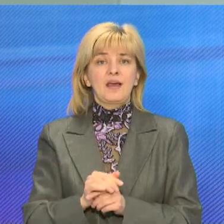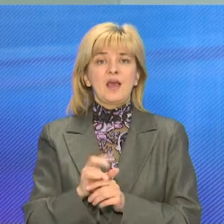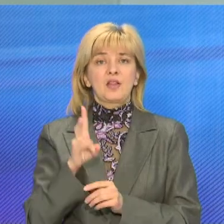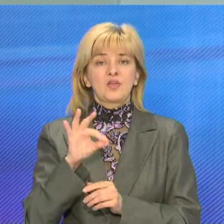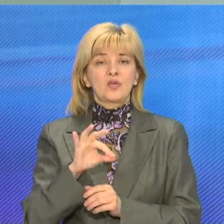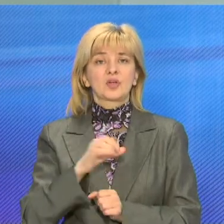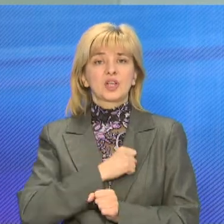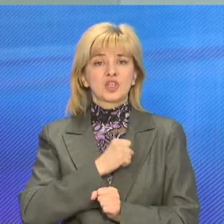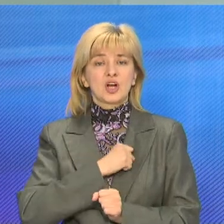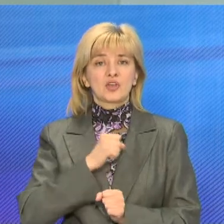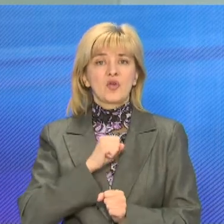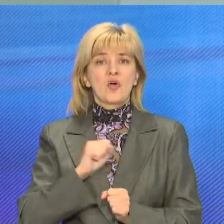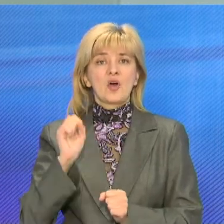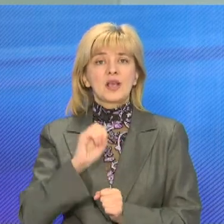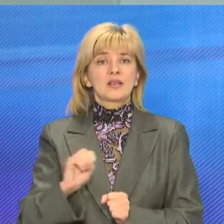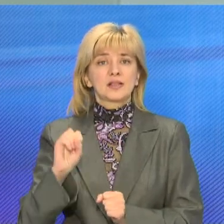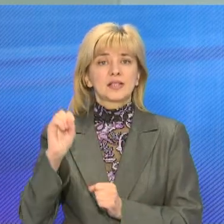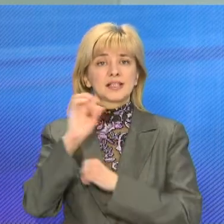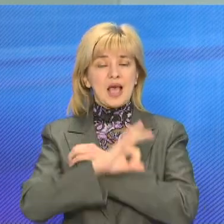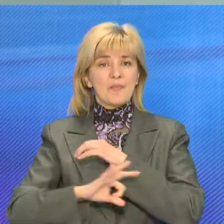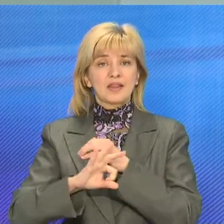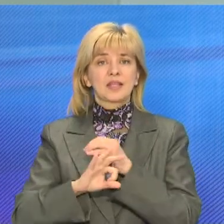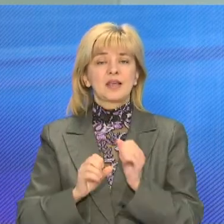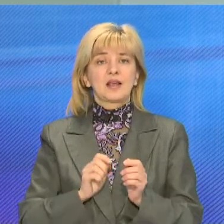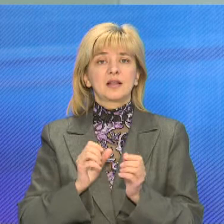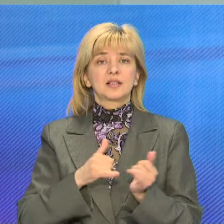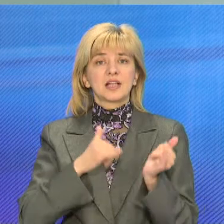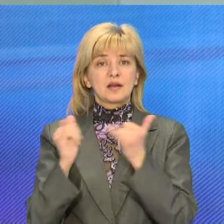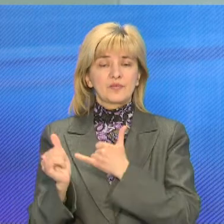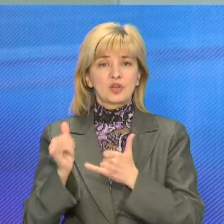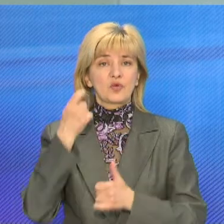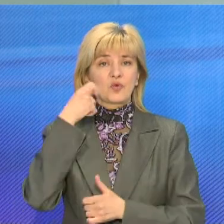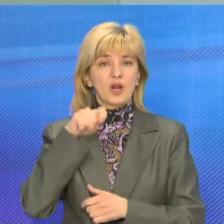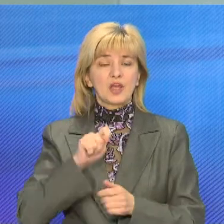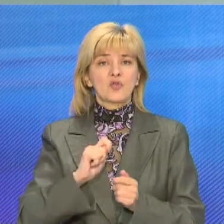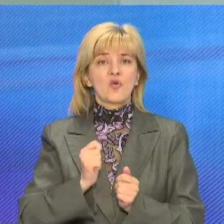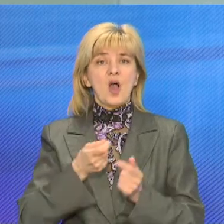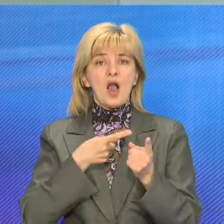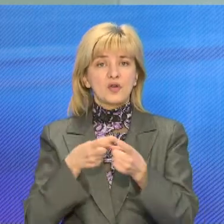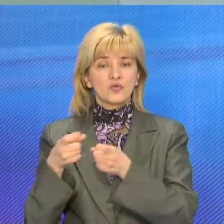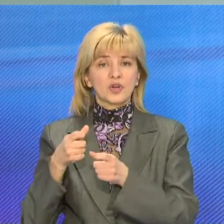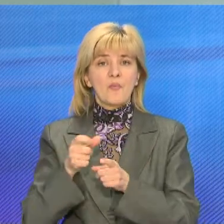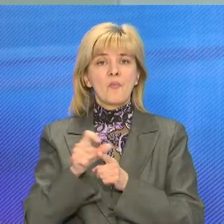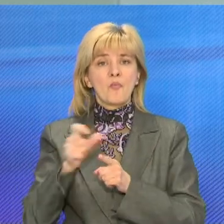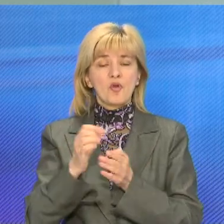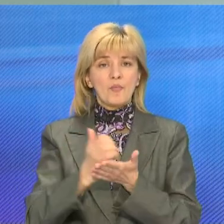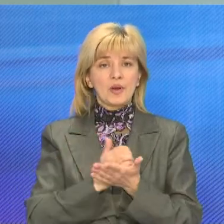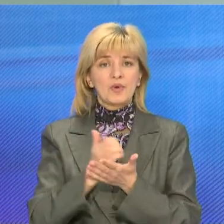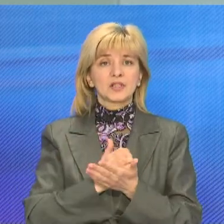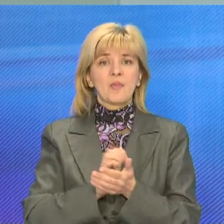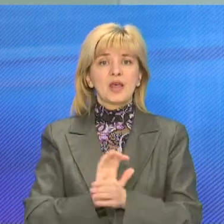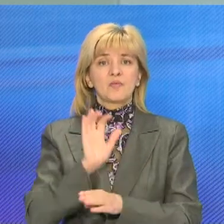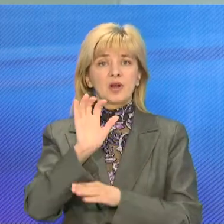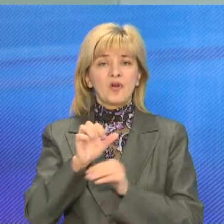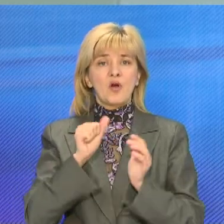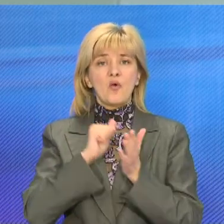накачивая Украину боеприпасами, оружием и другими военными средствами, отправляя туда от 80